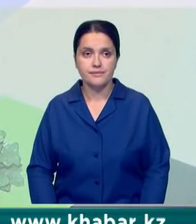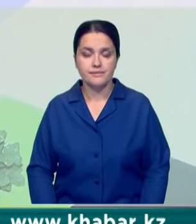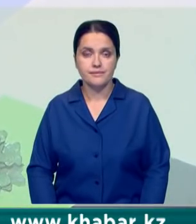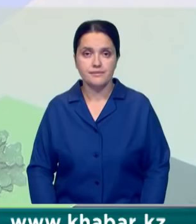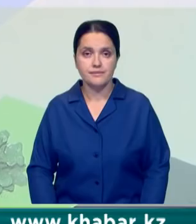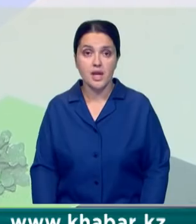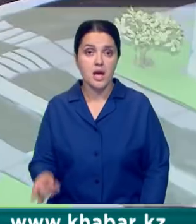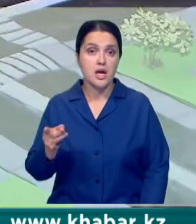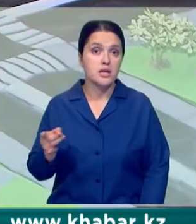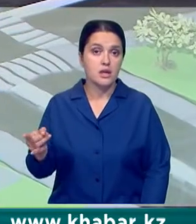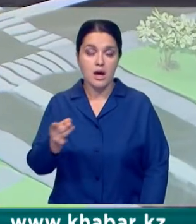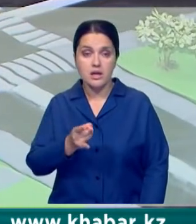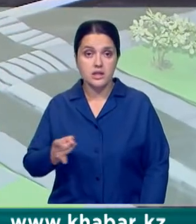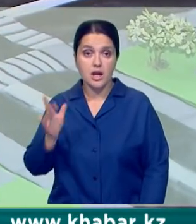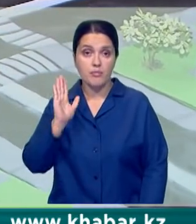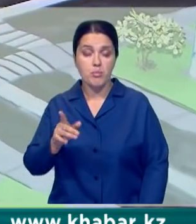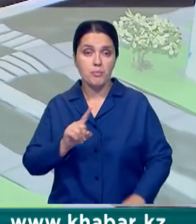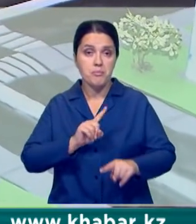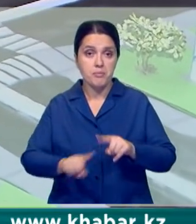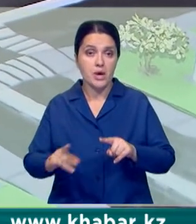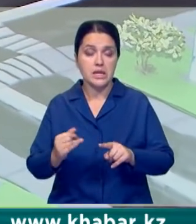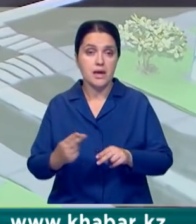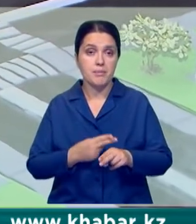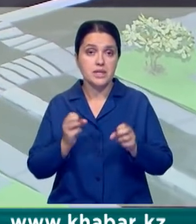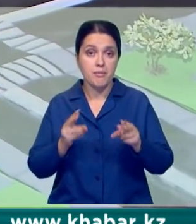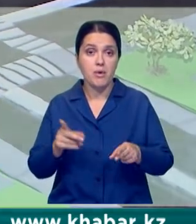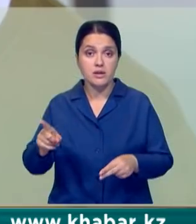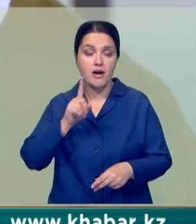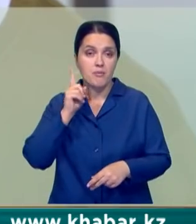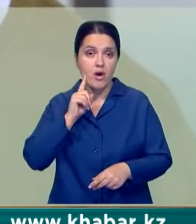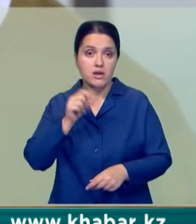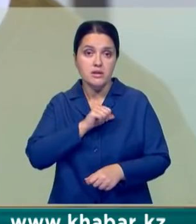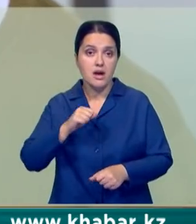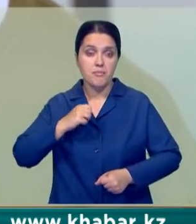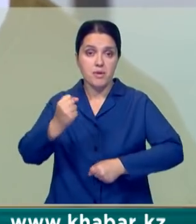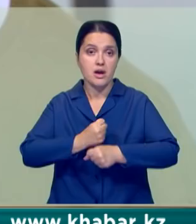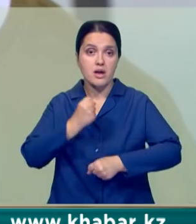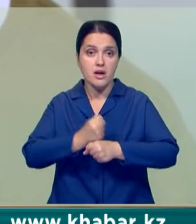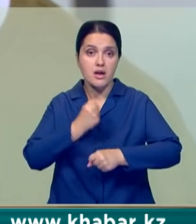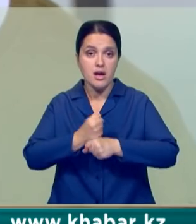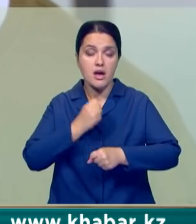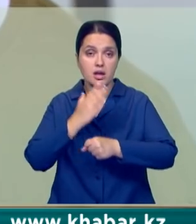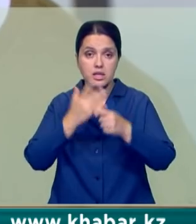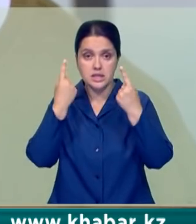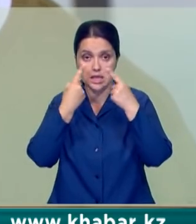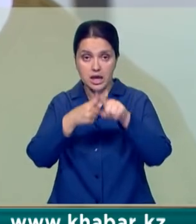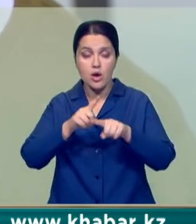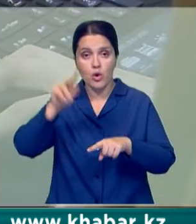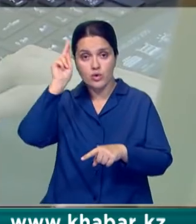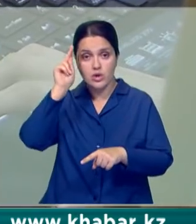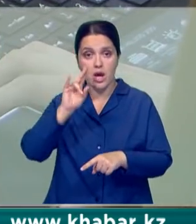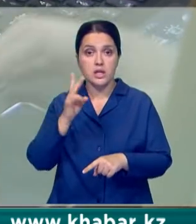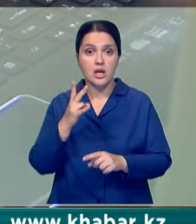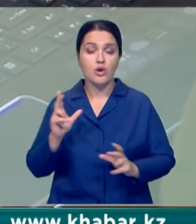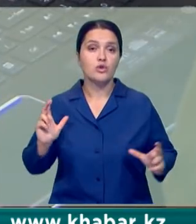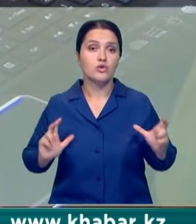это такси будущего самое быстрое и безопасное говорят юные изобретатели асылбек шакенов и осанку из kinder ученики назарбаев